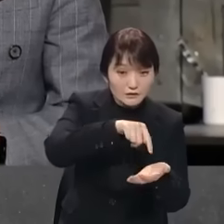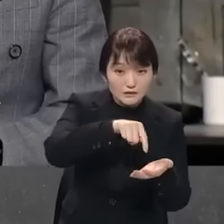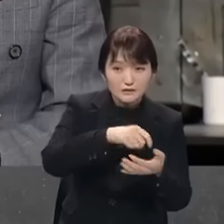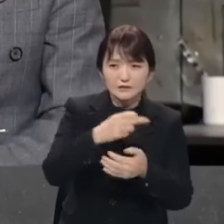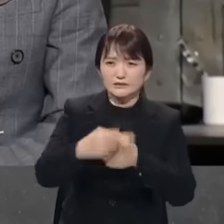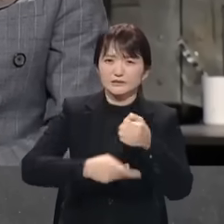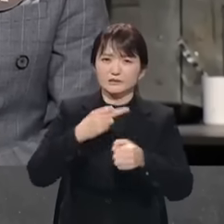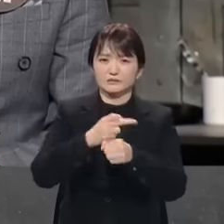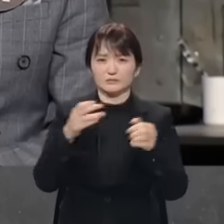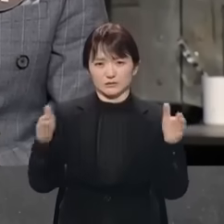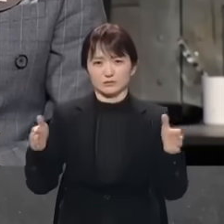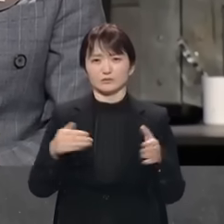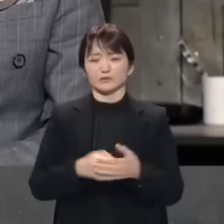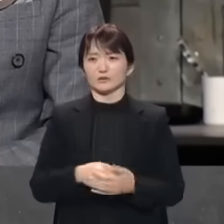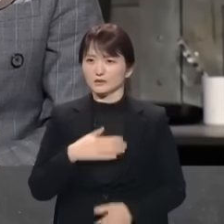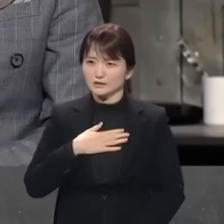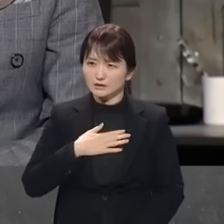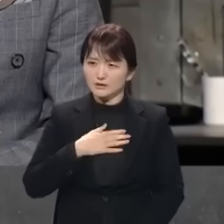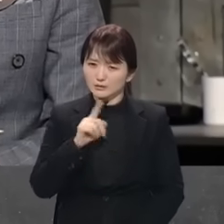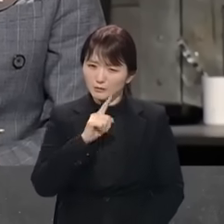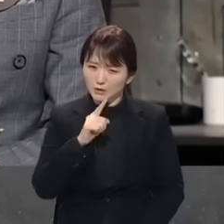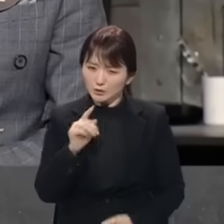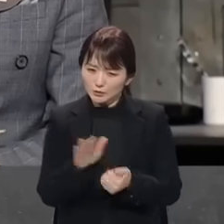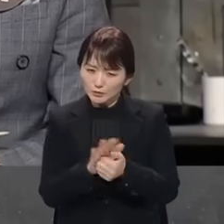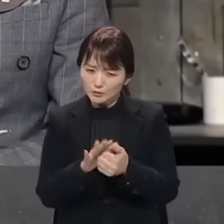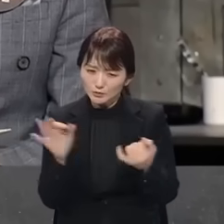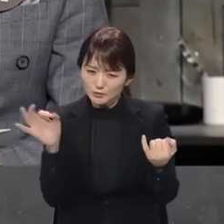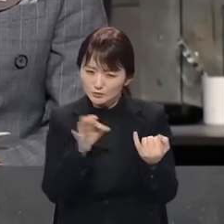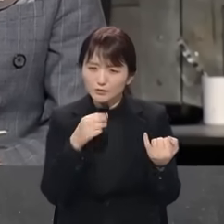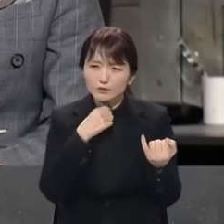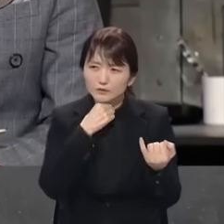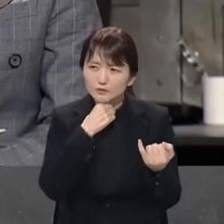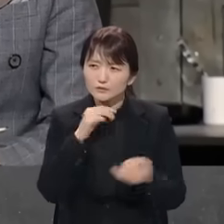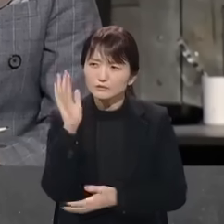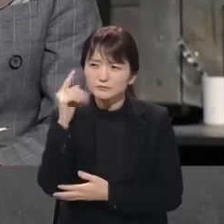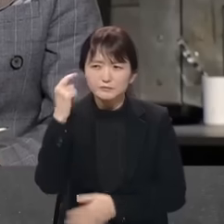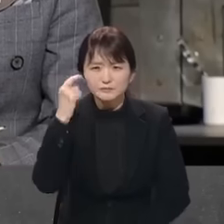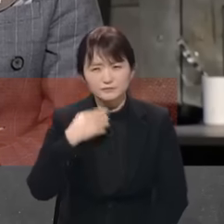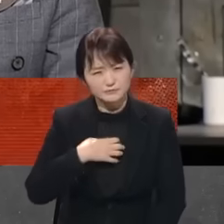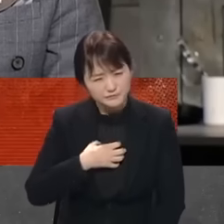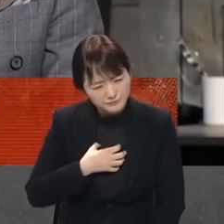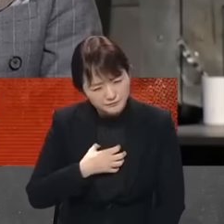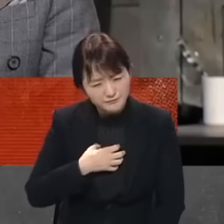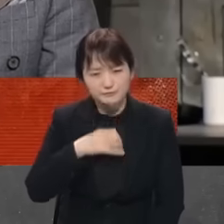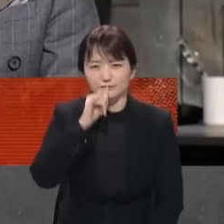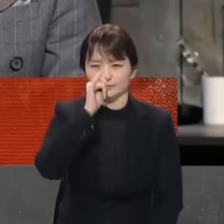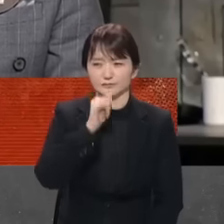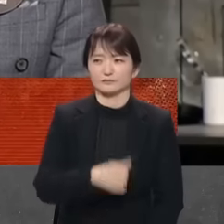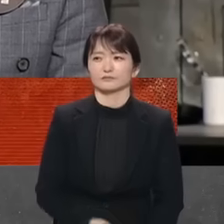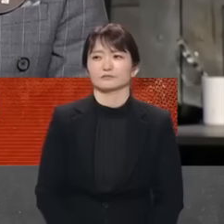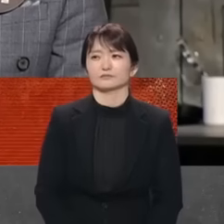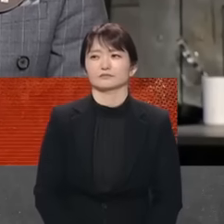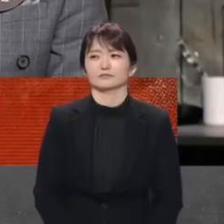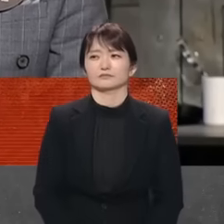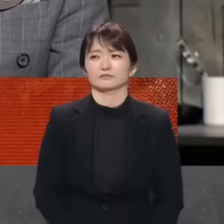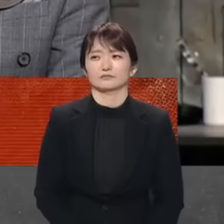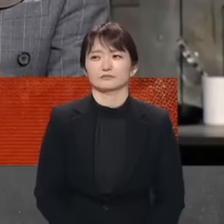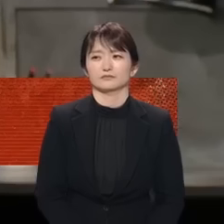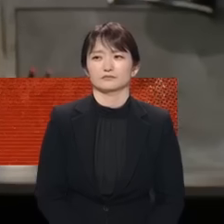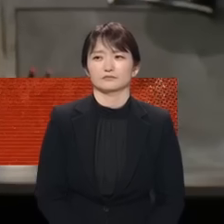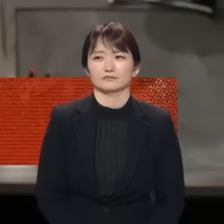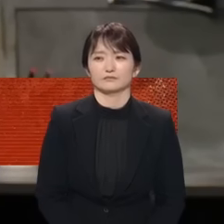12년 동안에 이거를 내가 좀 받아내고 싶다 이러신 거 같아요 사연을 들으면서 좀 걱정되는 부분이 있긴 합니다 왜냐면